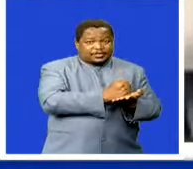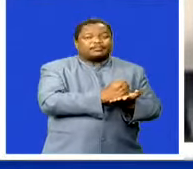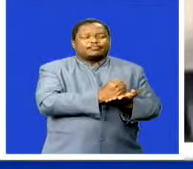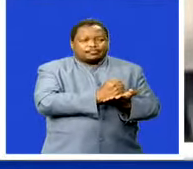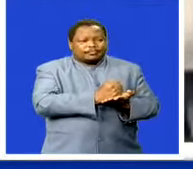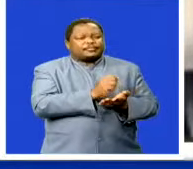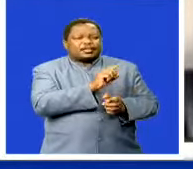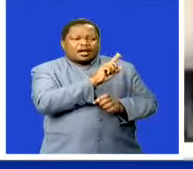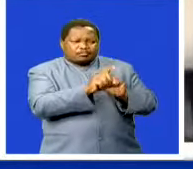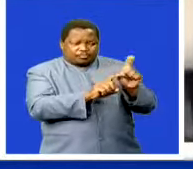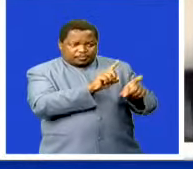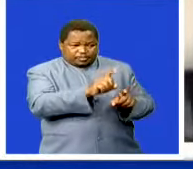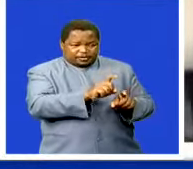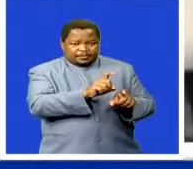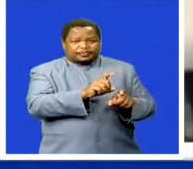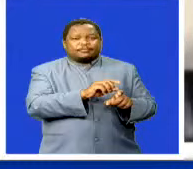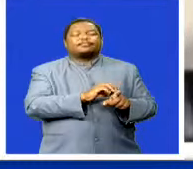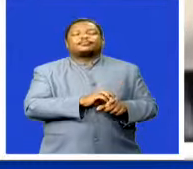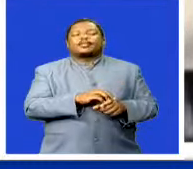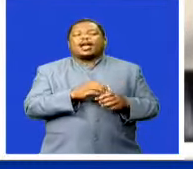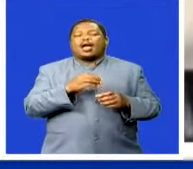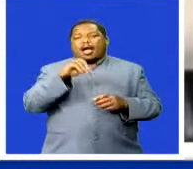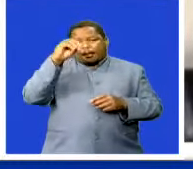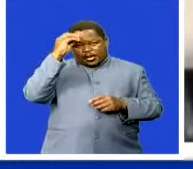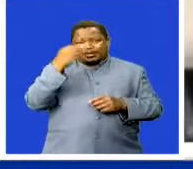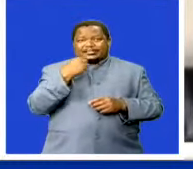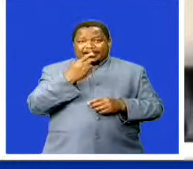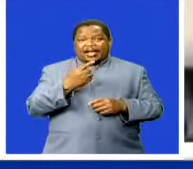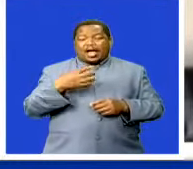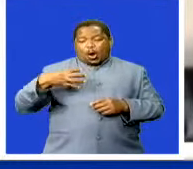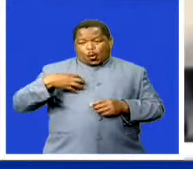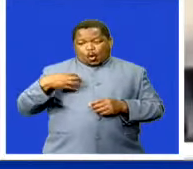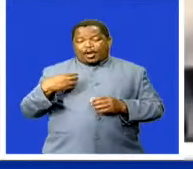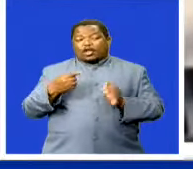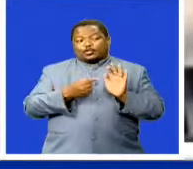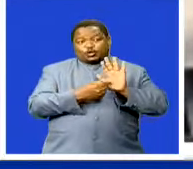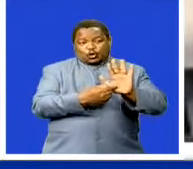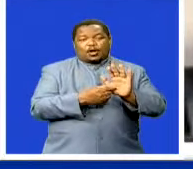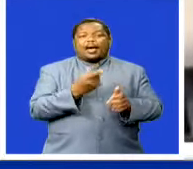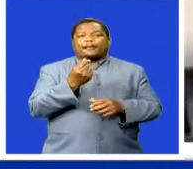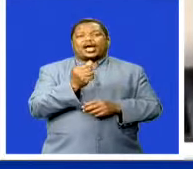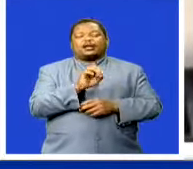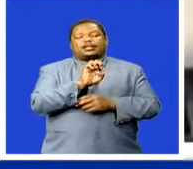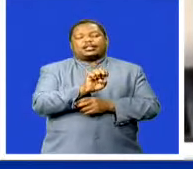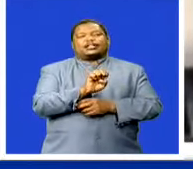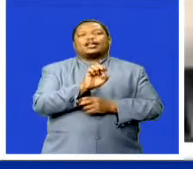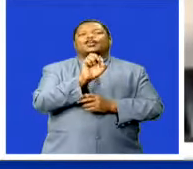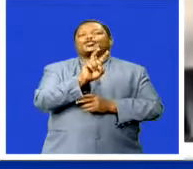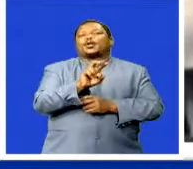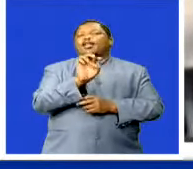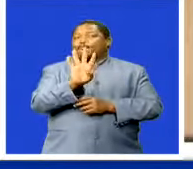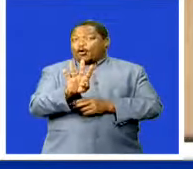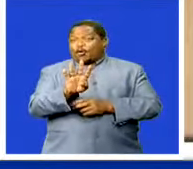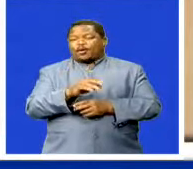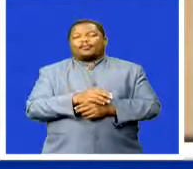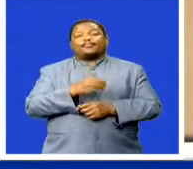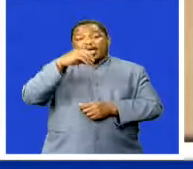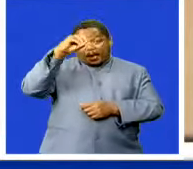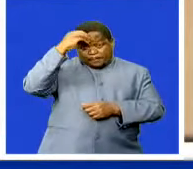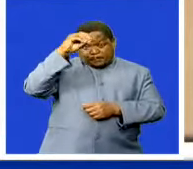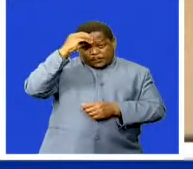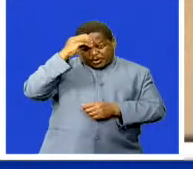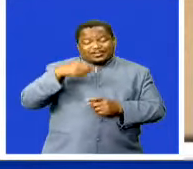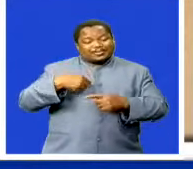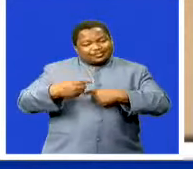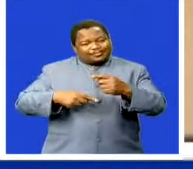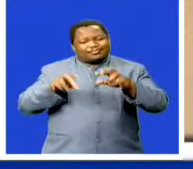vele wakhanza imali lengu 24 yemalangeni ekhekhini lasiboniso kanzi ke lokuphenya lomaphoyisa lolusachubeka lukhomba ukuthi kunalamanye ke